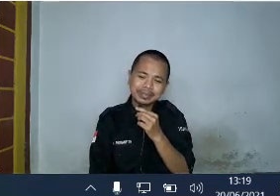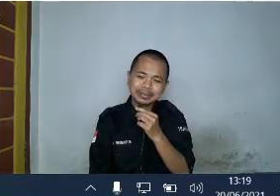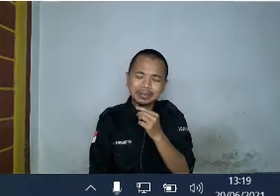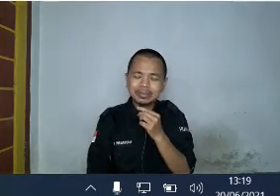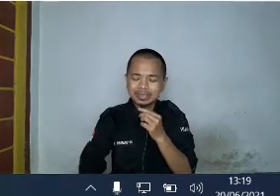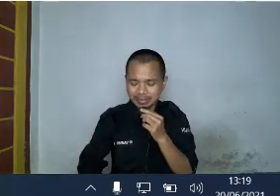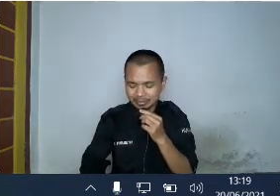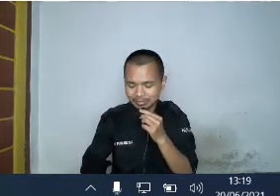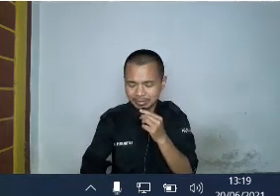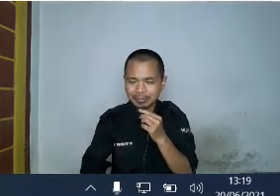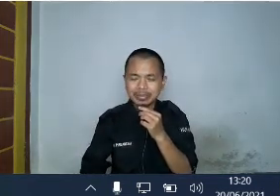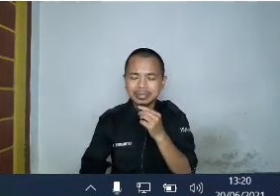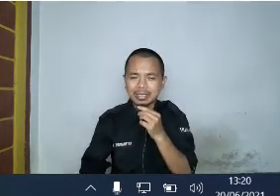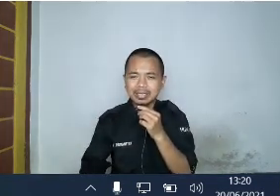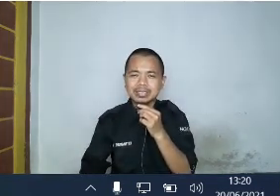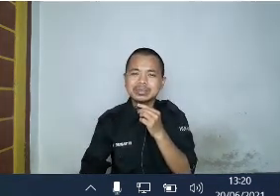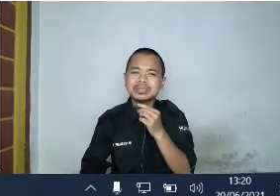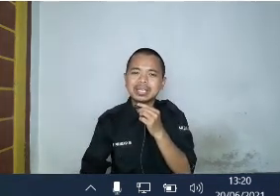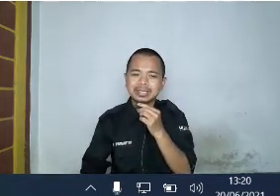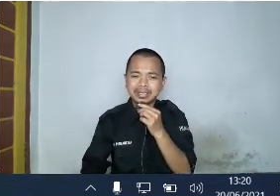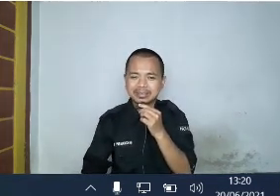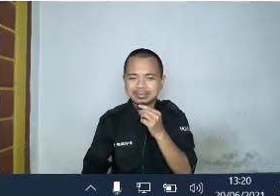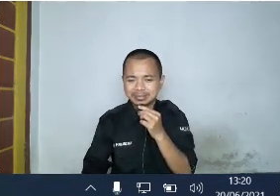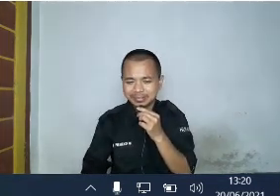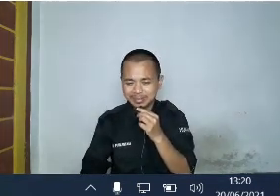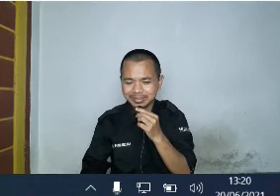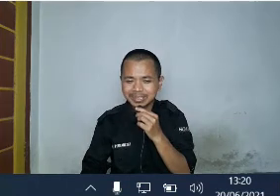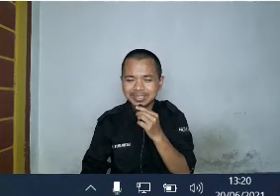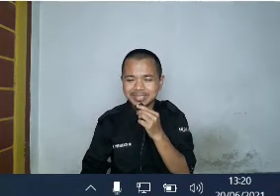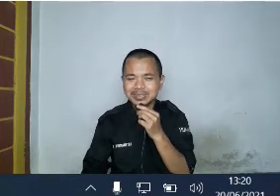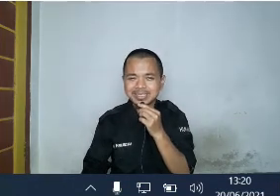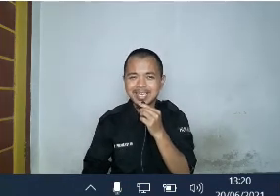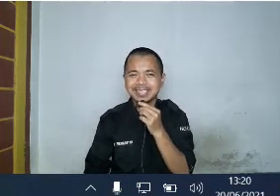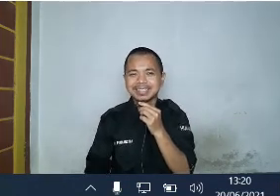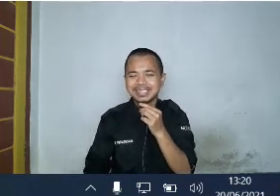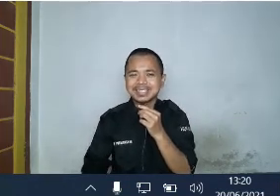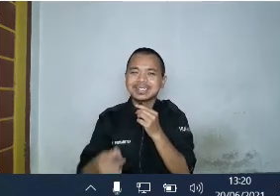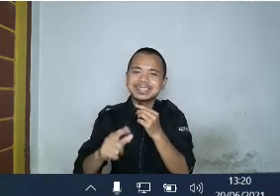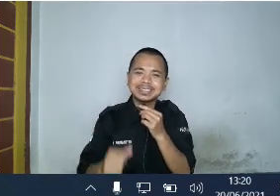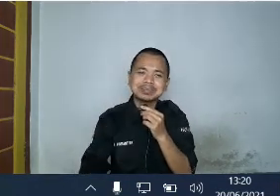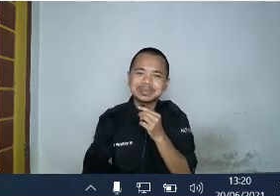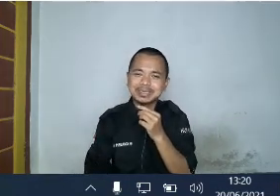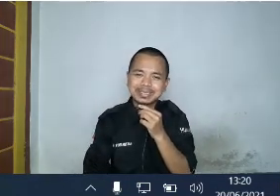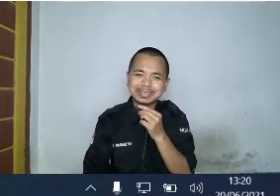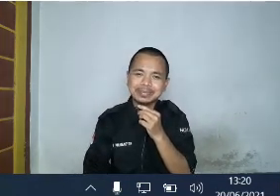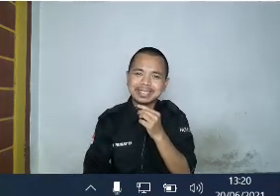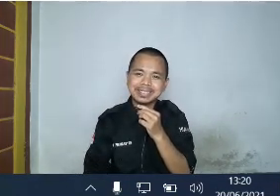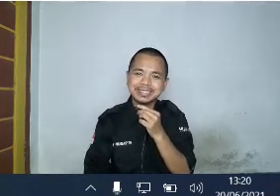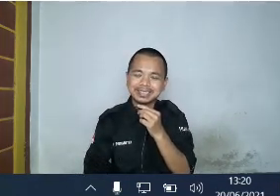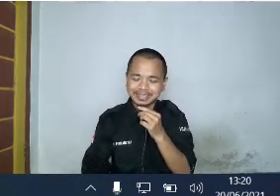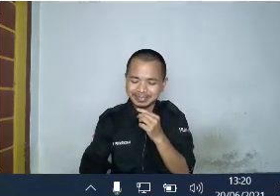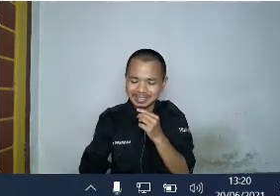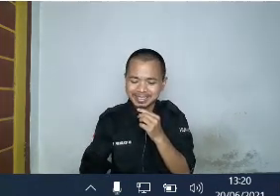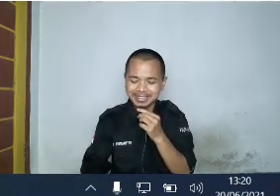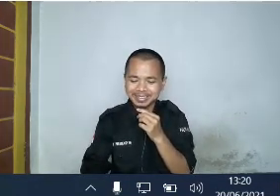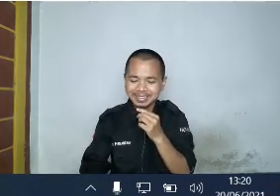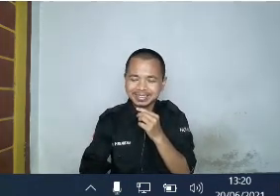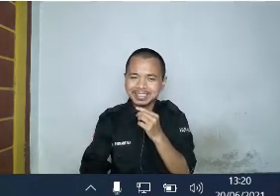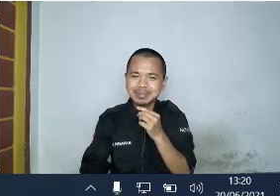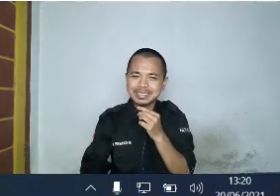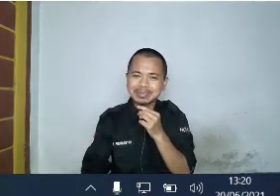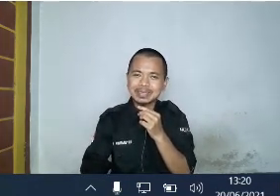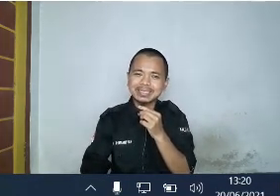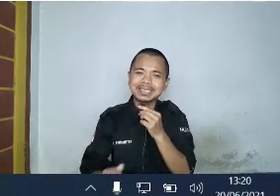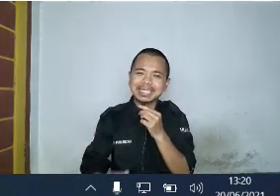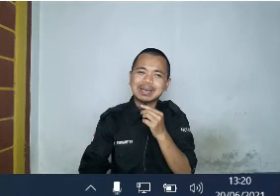ya karena kalau dengan HP agak susah ya ngetiknya susah kecuali kalau teman-teman sudah terbiasa yang ngetik misalkan